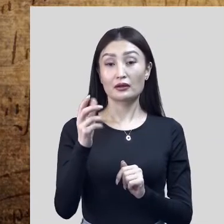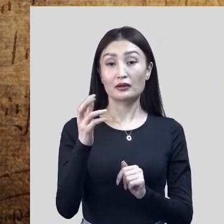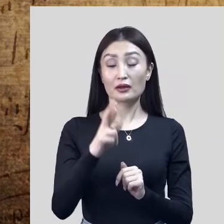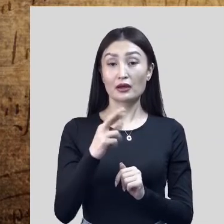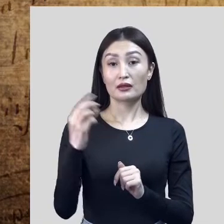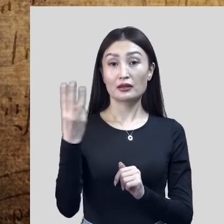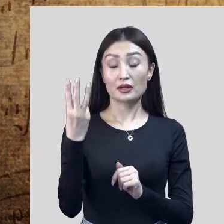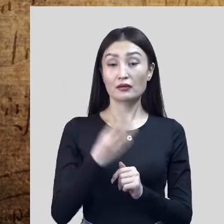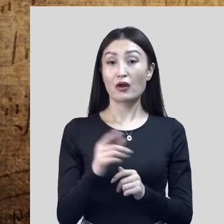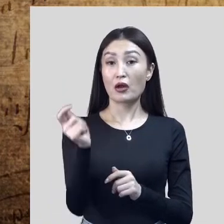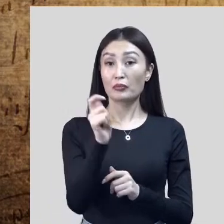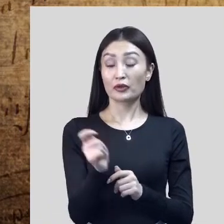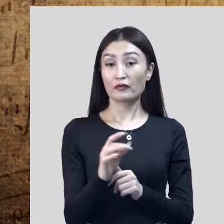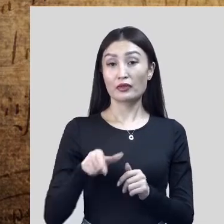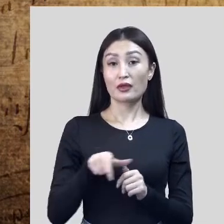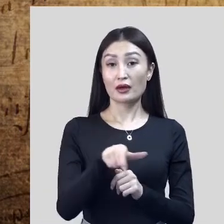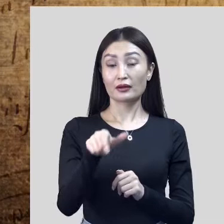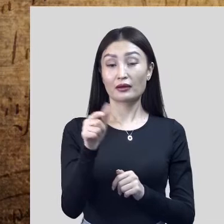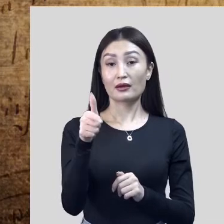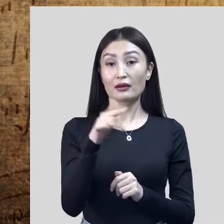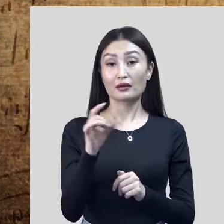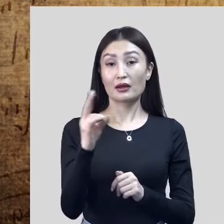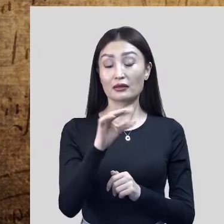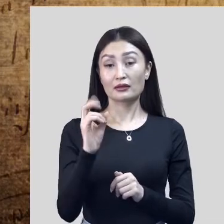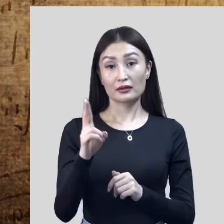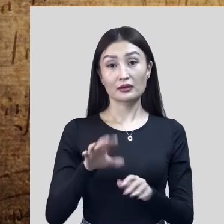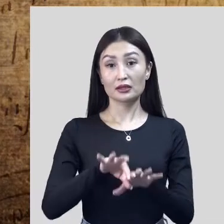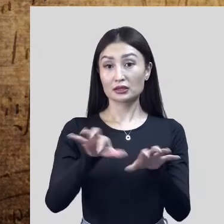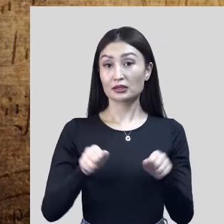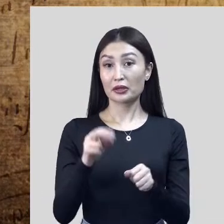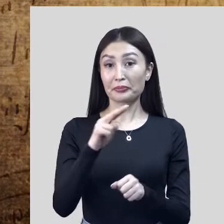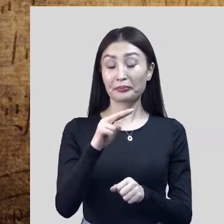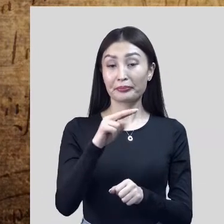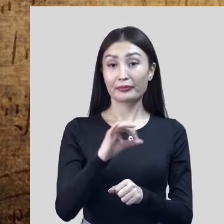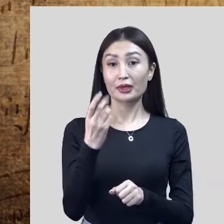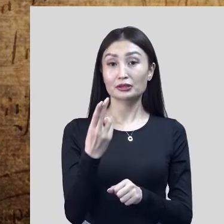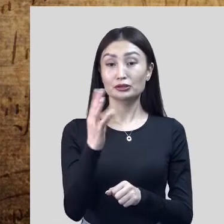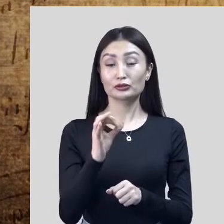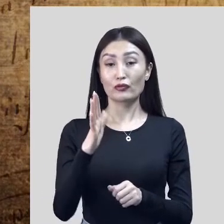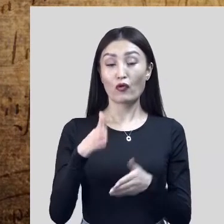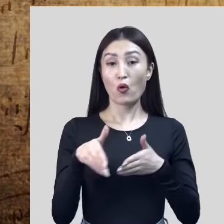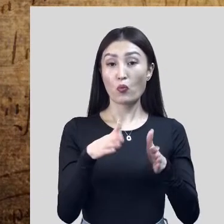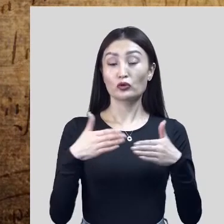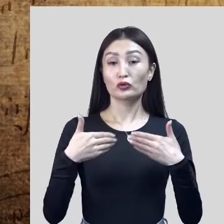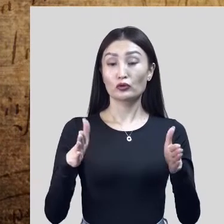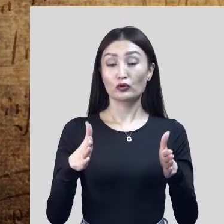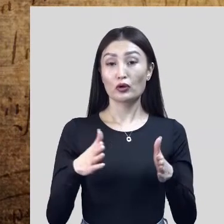н.э. В битве на реке Граник, разгромив персов, он открыл путь в Малую